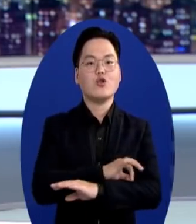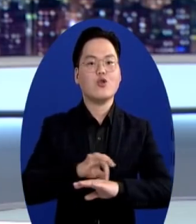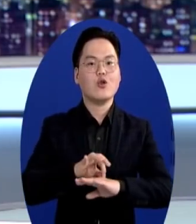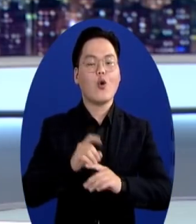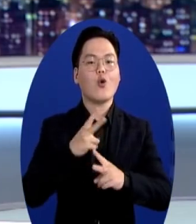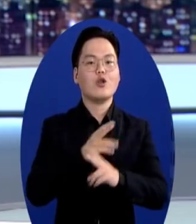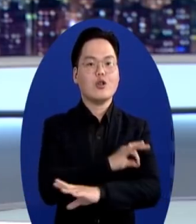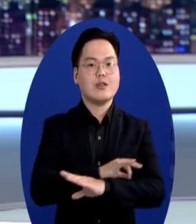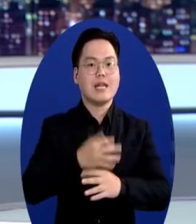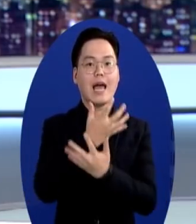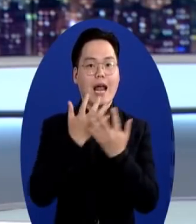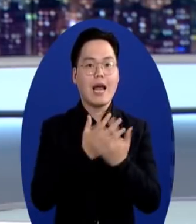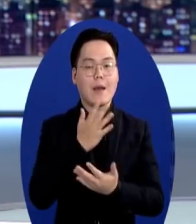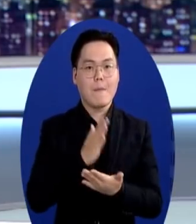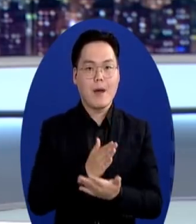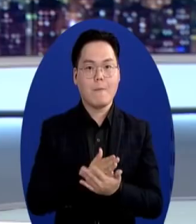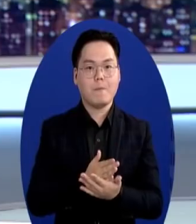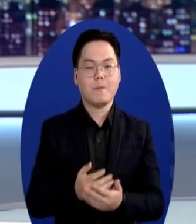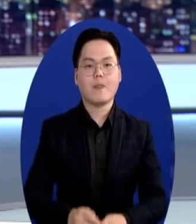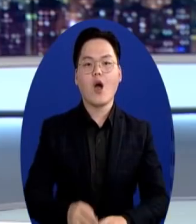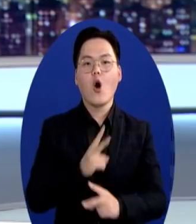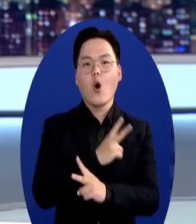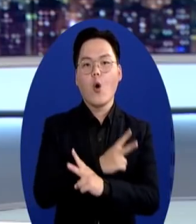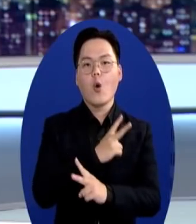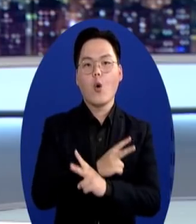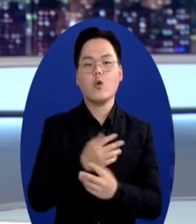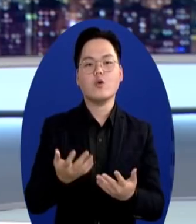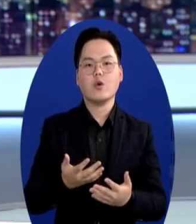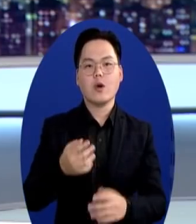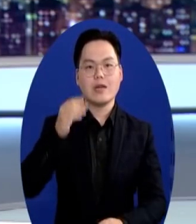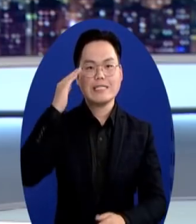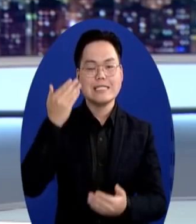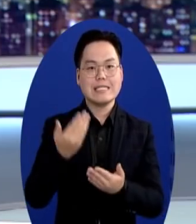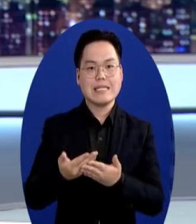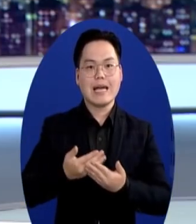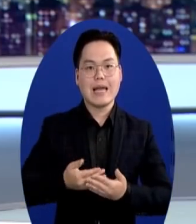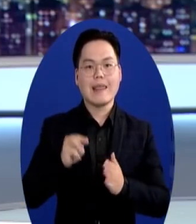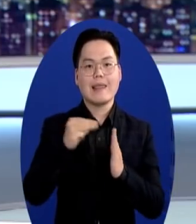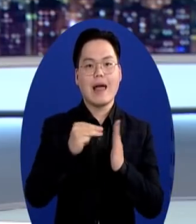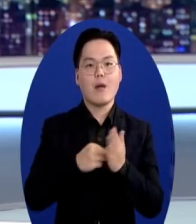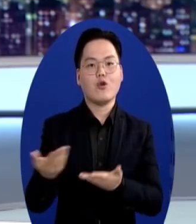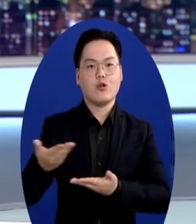байна. Тухайн хуулийн төслийн үзэл баримтлал үндэслэлийн талаар хууль санаачлагч тайлбар өглөө.